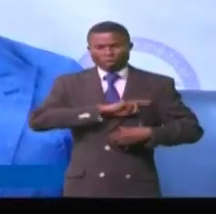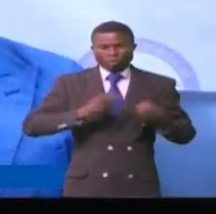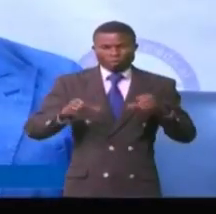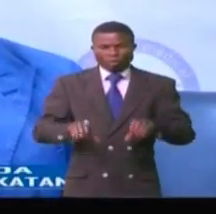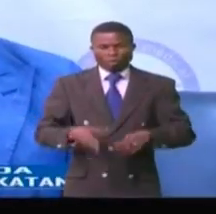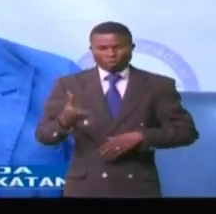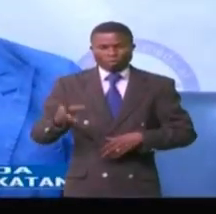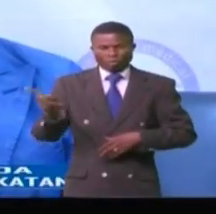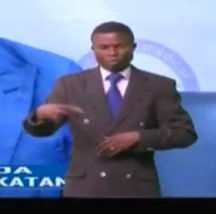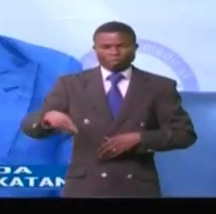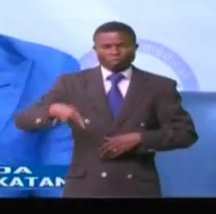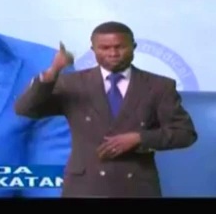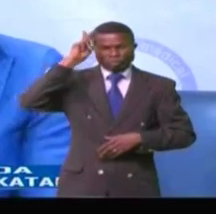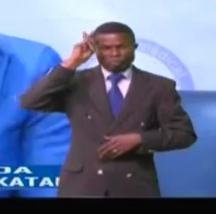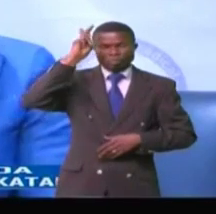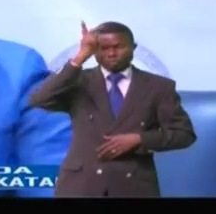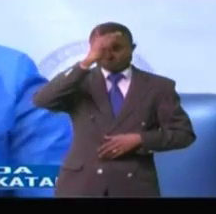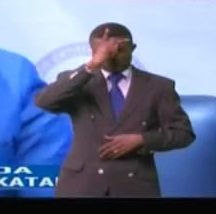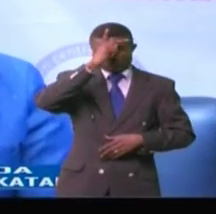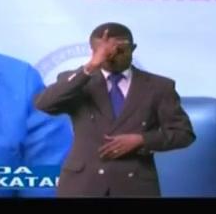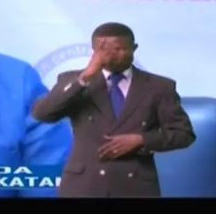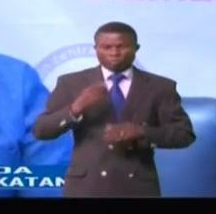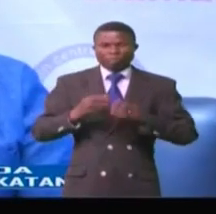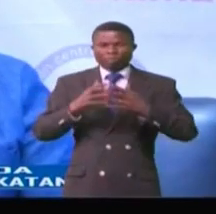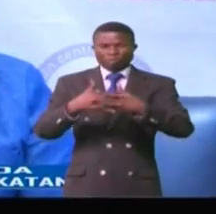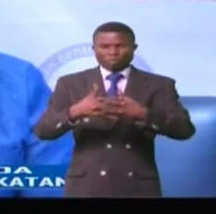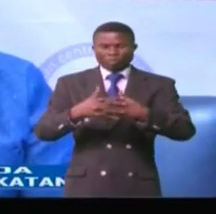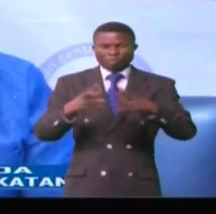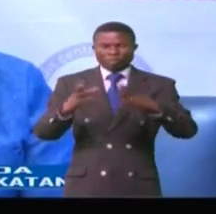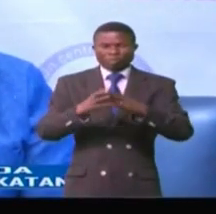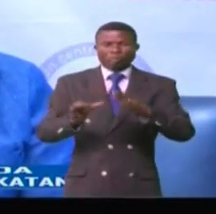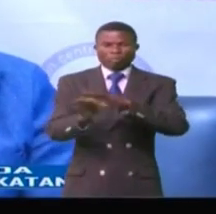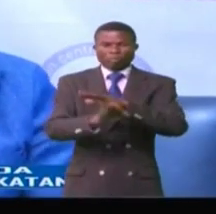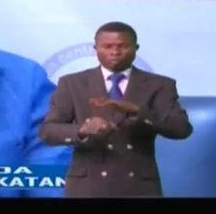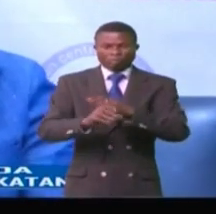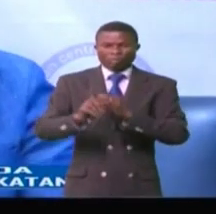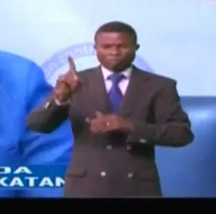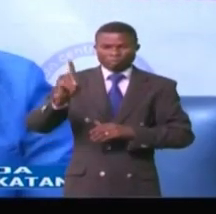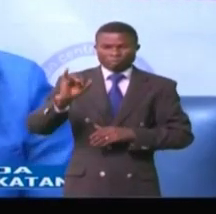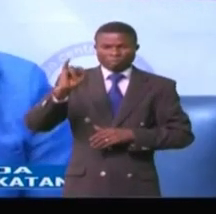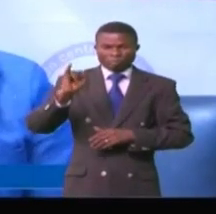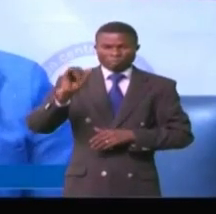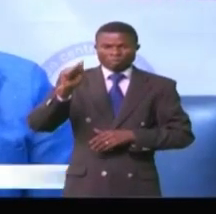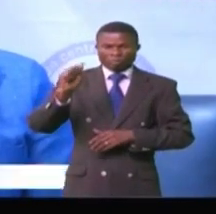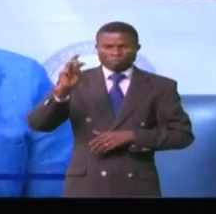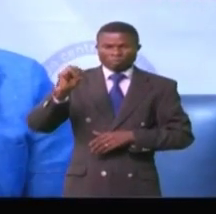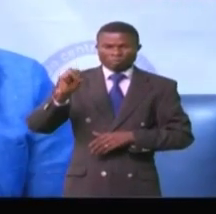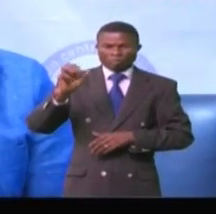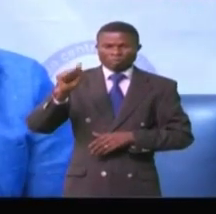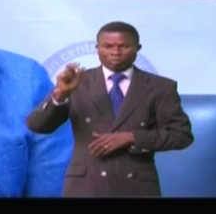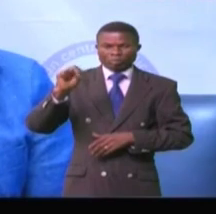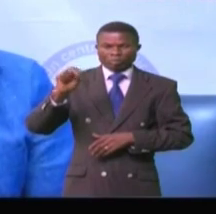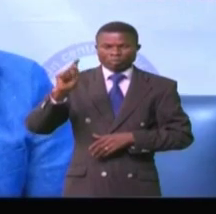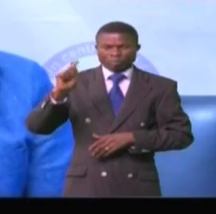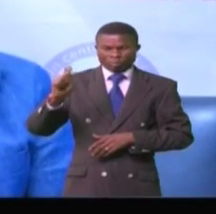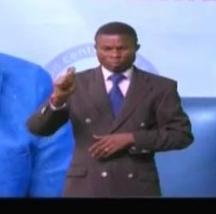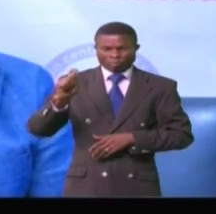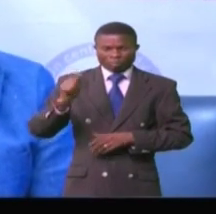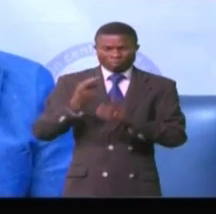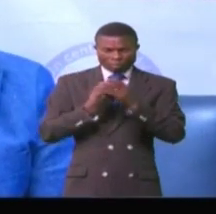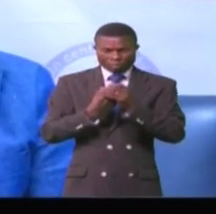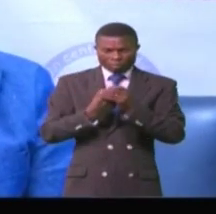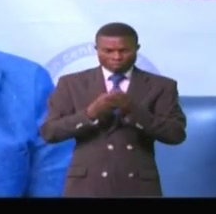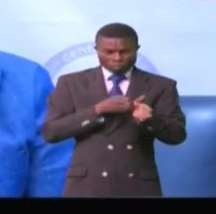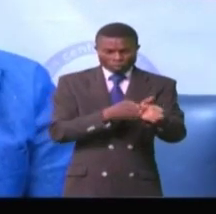La province du Haut-Katanga, en partenariat avec la Fondation Diamant, et sur la voix du chef